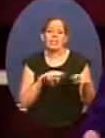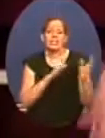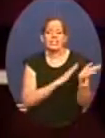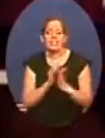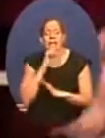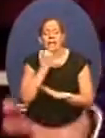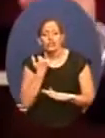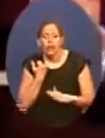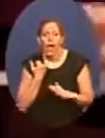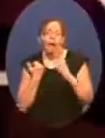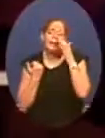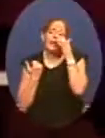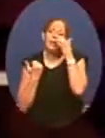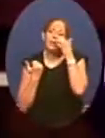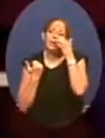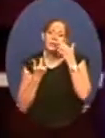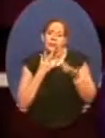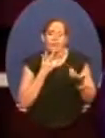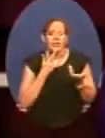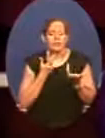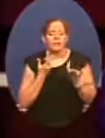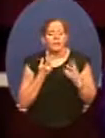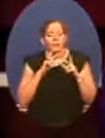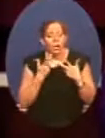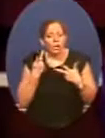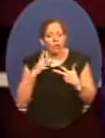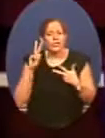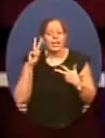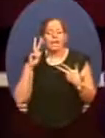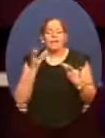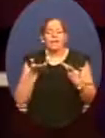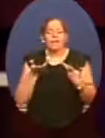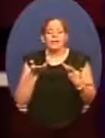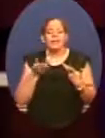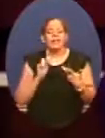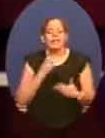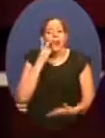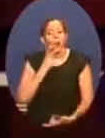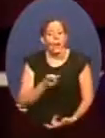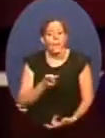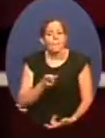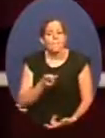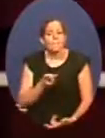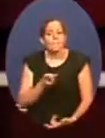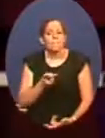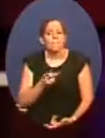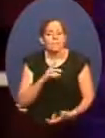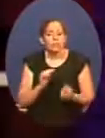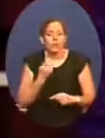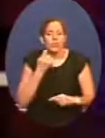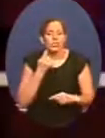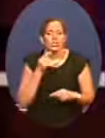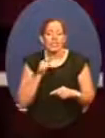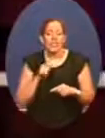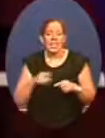לסדר הישן, כלומר ימין מול שמאל, כיתוב יותר ויותר. והנה, ואנחנו רואים, ומה שאנחנו רואים שהנה,